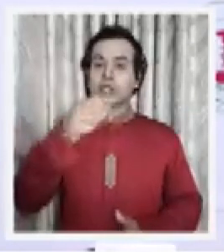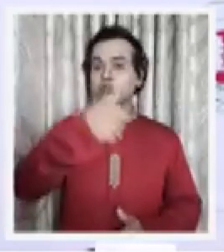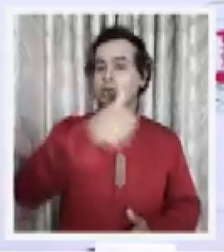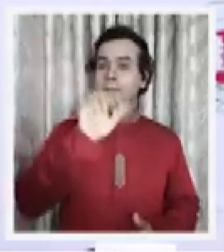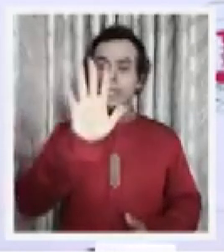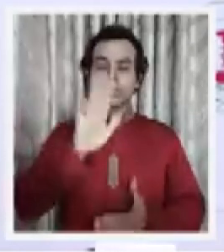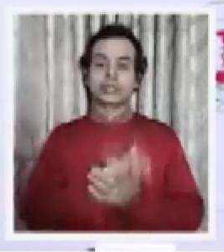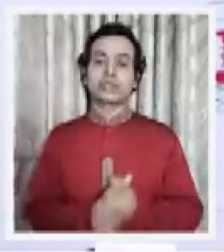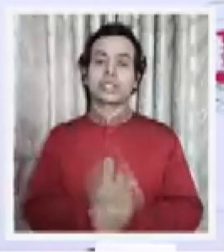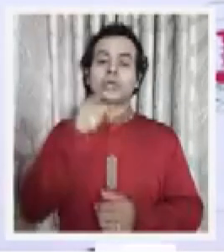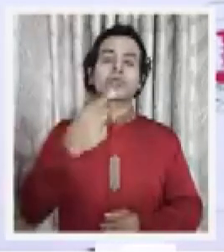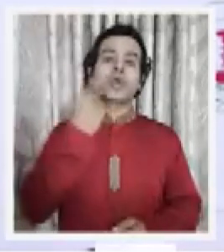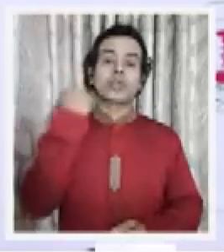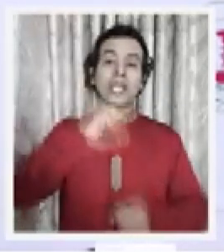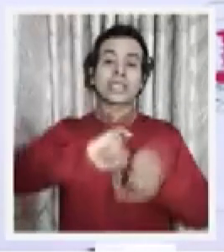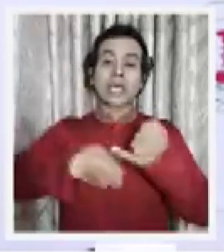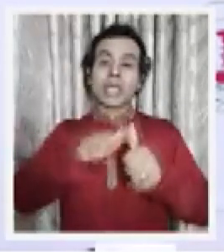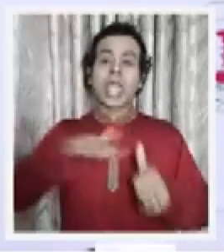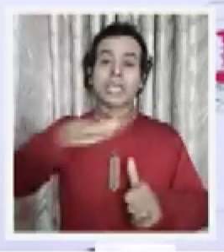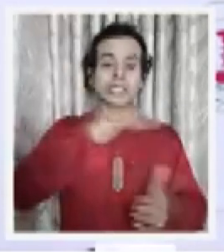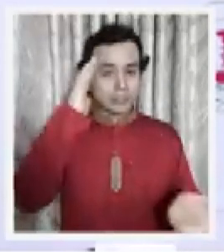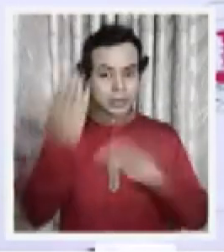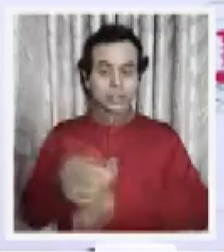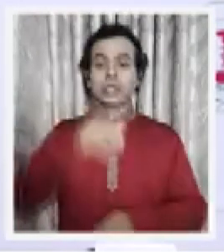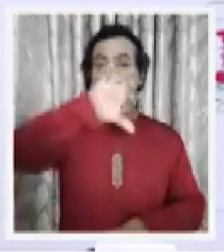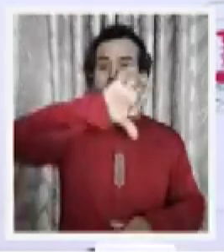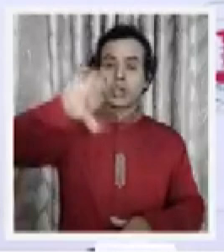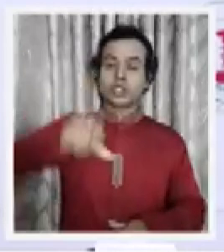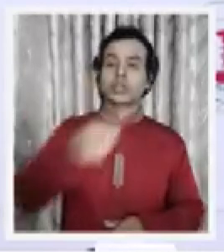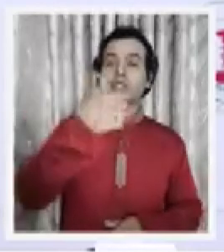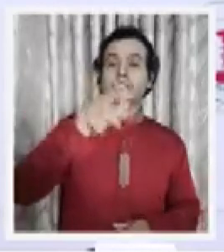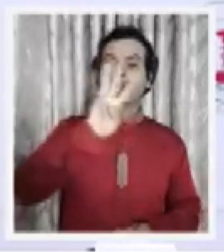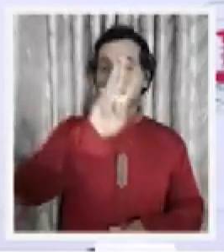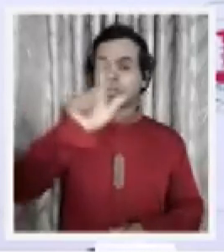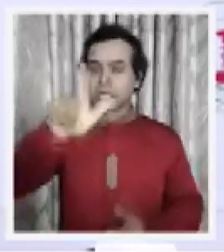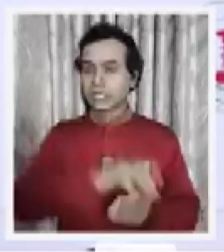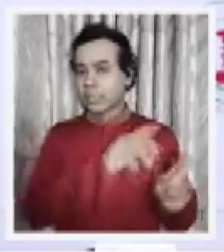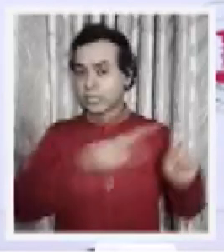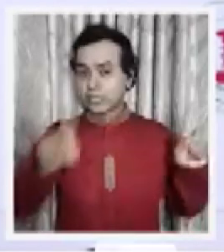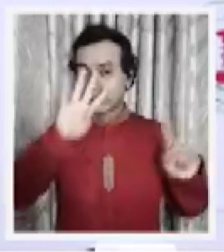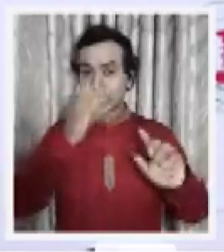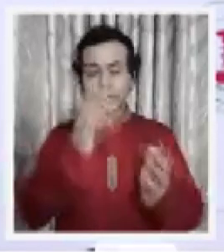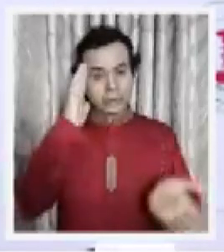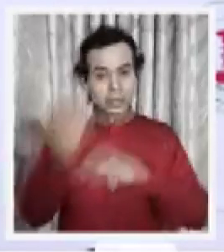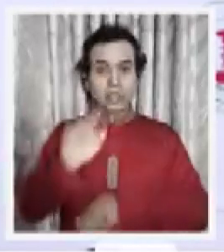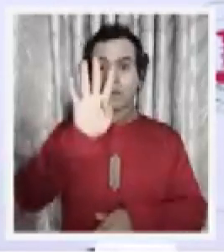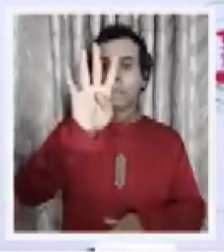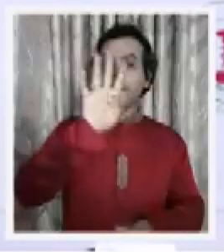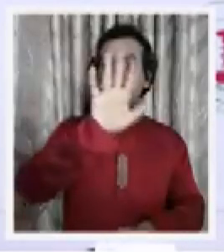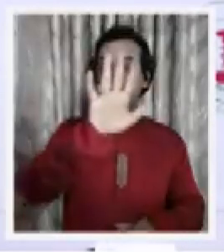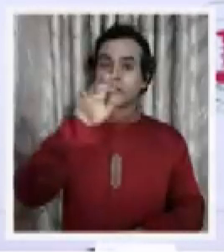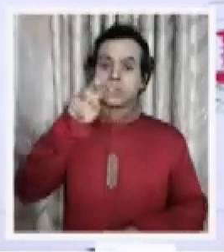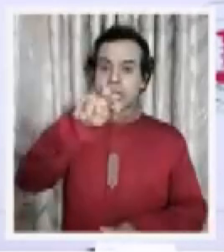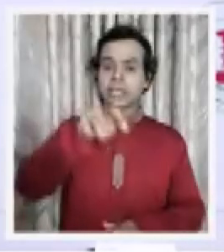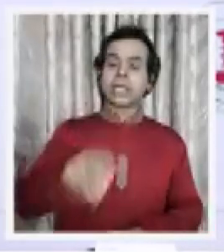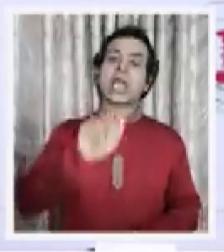21,31,165 জন। দক্ষিণ পূর্ব এশিয়া 24 ঘন্টায় মৃত্যুবরণ করেছেন 937 জন, এ পর্যন্ত দক্ষিণ পূর্ব এশিয়ায় মৃত্যুবরণ করেছেন